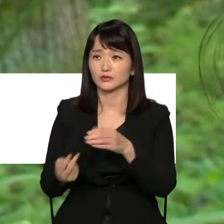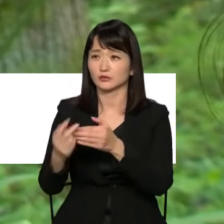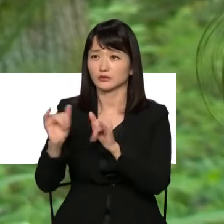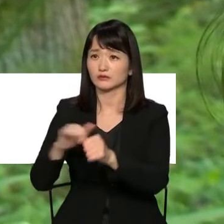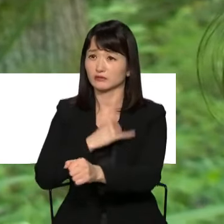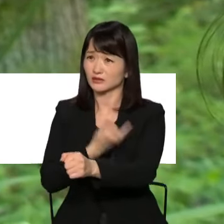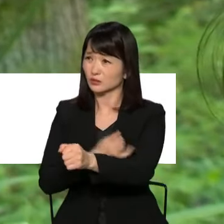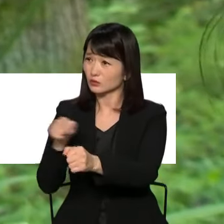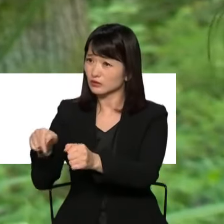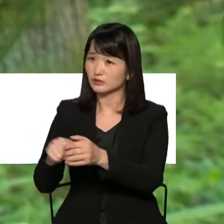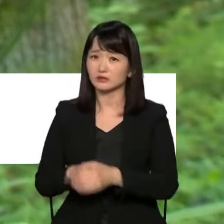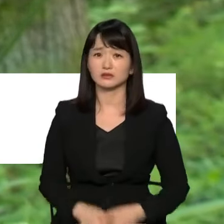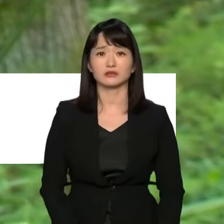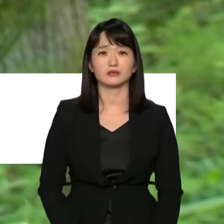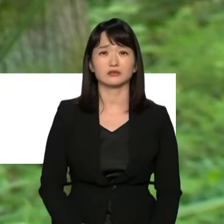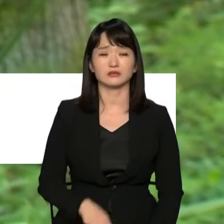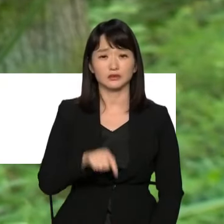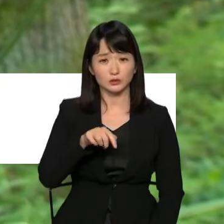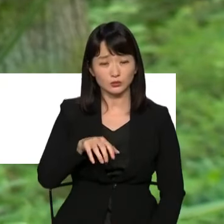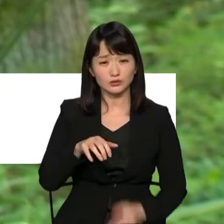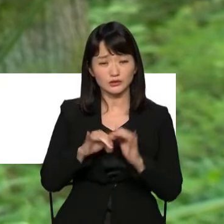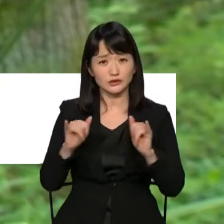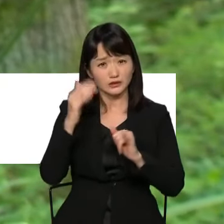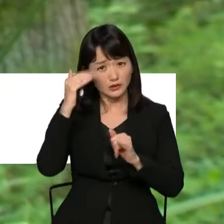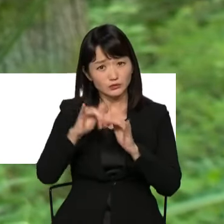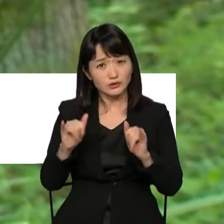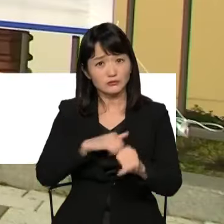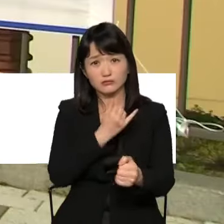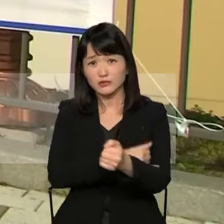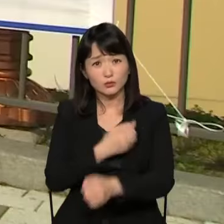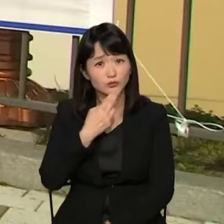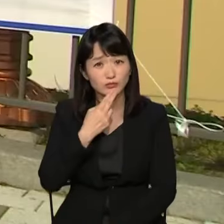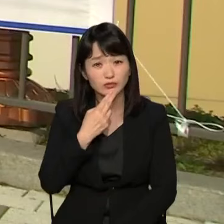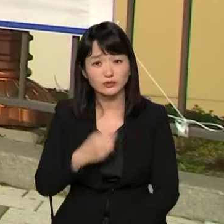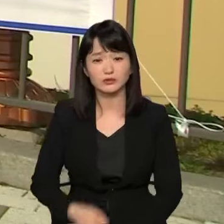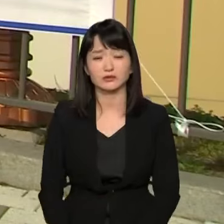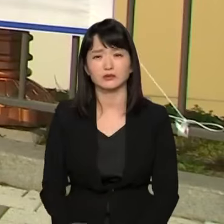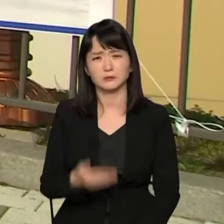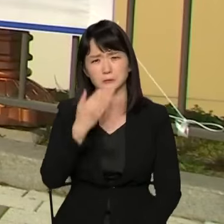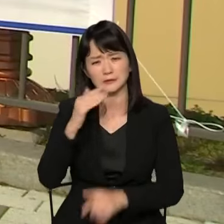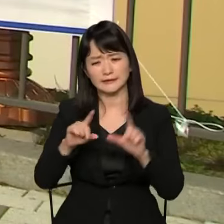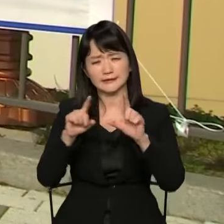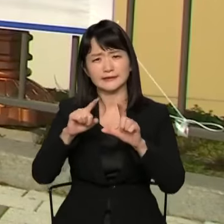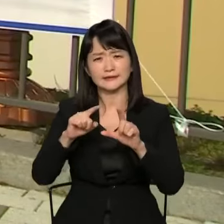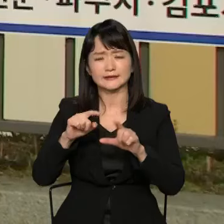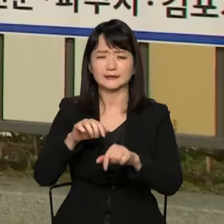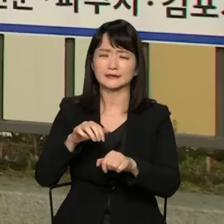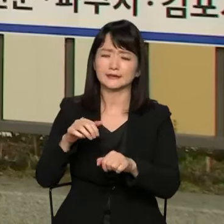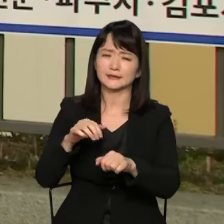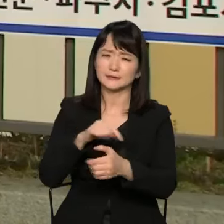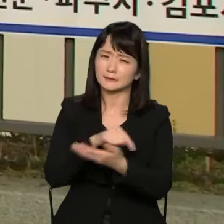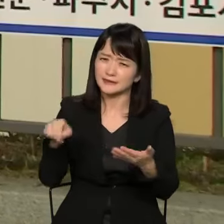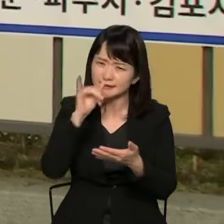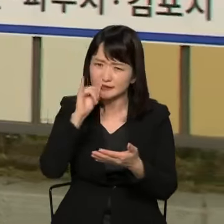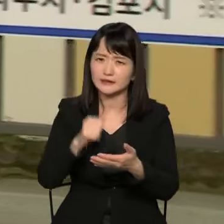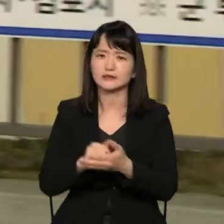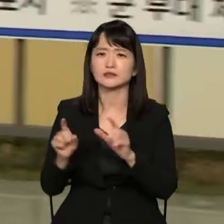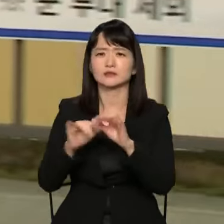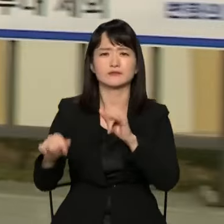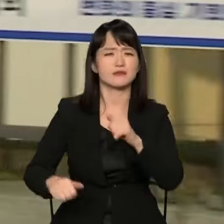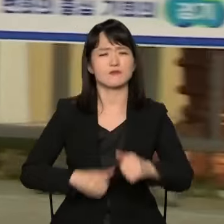때문에 그런데 아유 우리 민통선 사는 사람들은 인권이 없어요. 생업에 지장을 겪은 주민들은 분통을